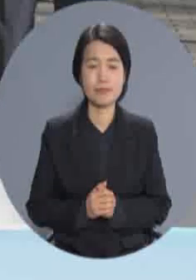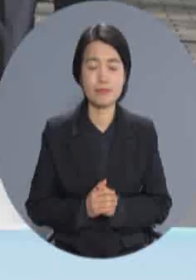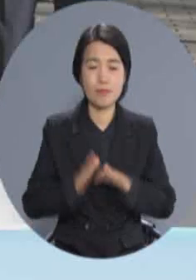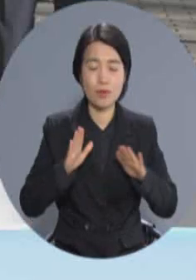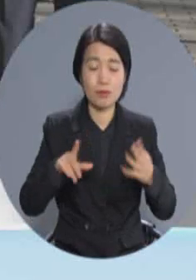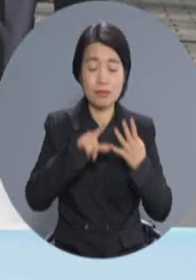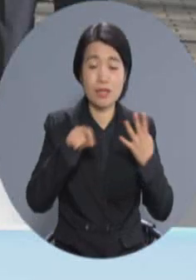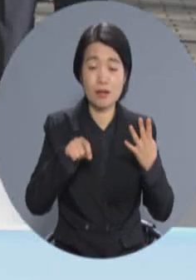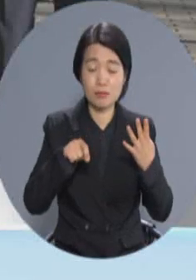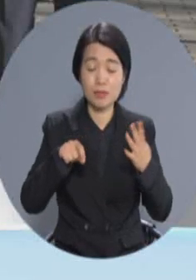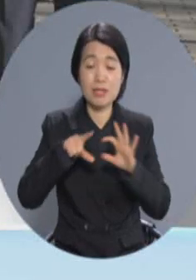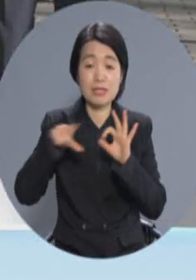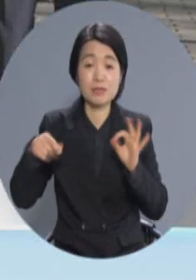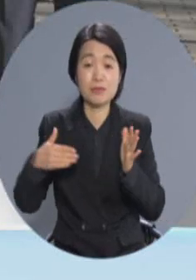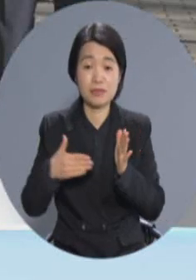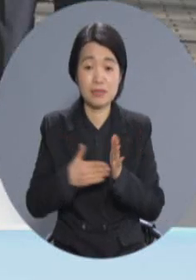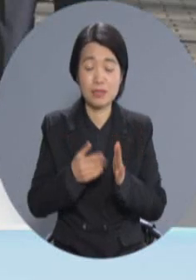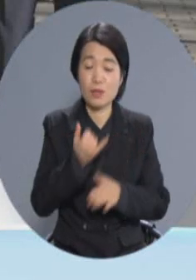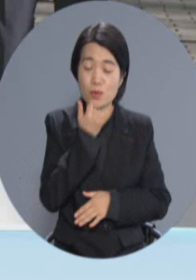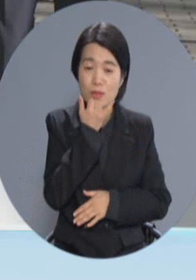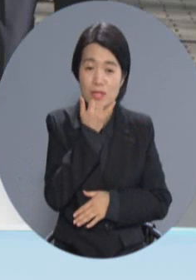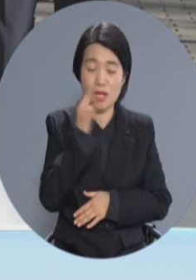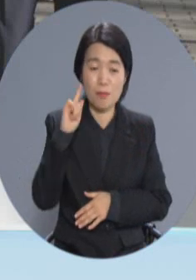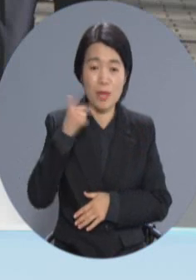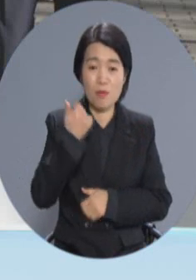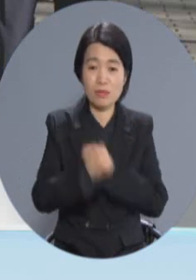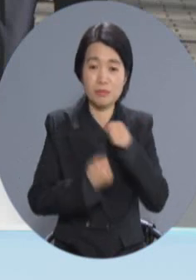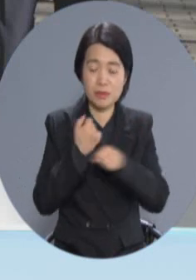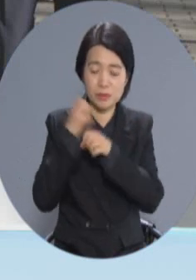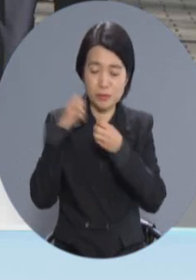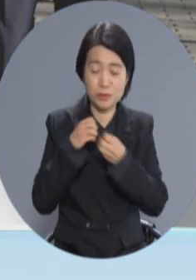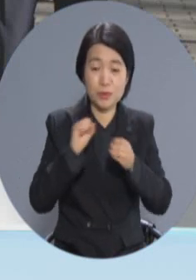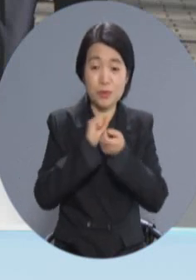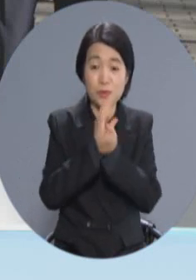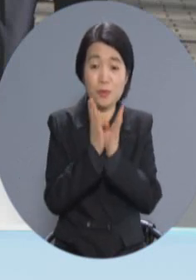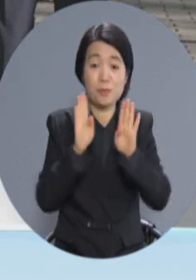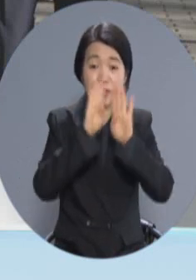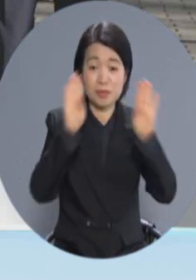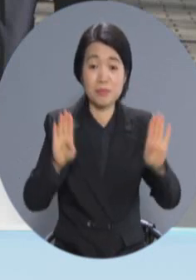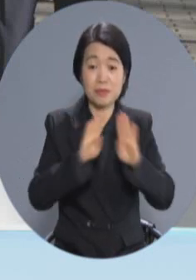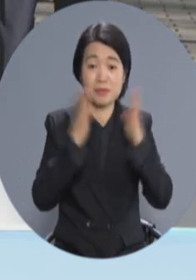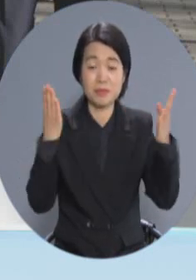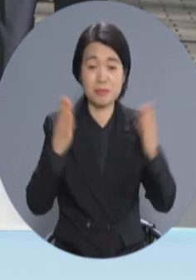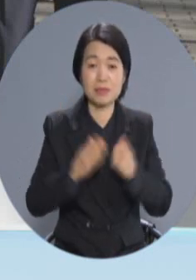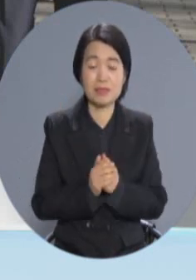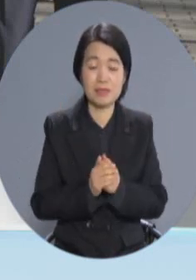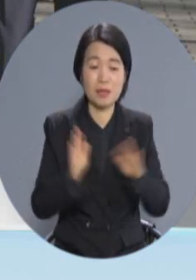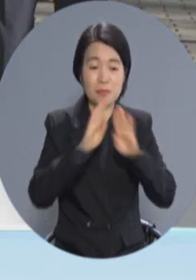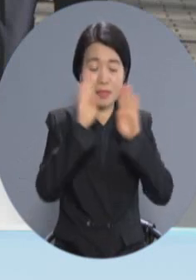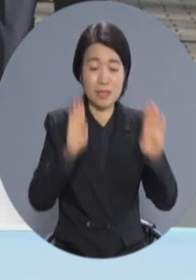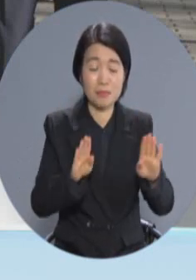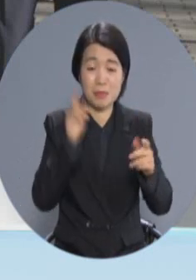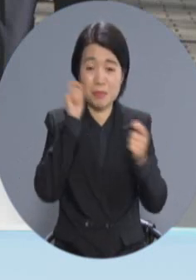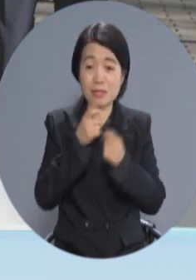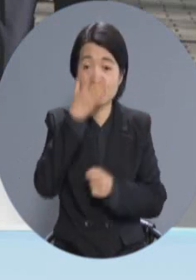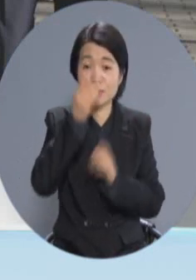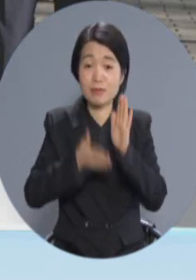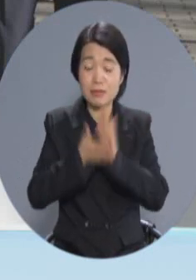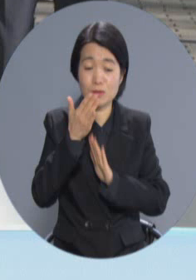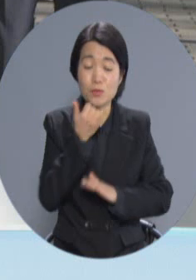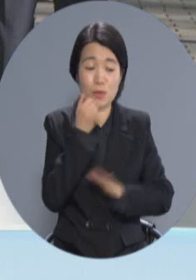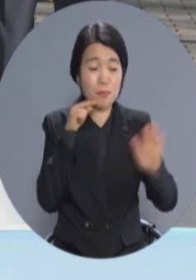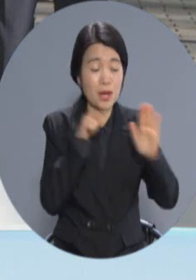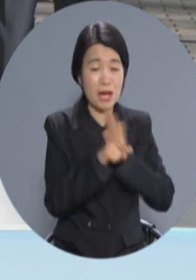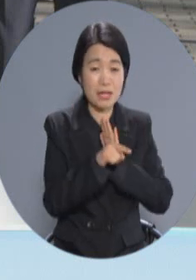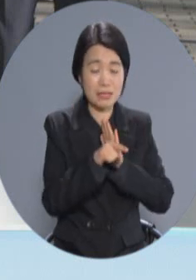오는 4월부터 10월까지 독일에서 150년 전통의 정원 박람회가 열립니다. 박람회를 앞두고 있는 순천시도 현장을